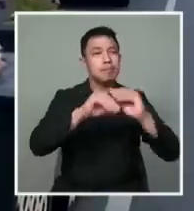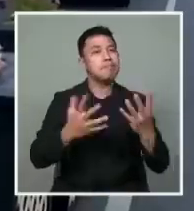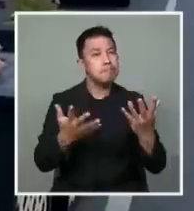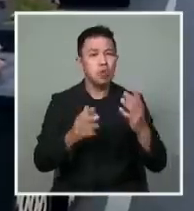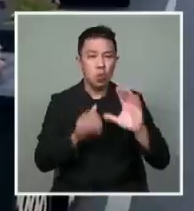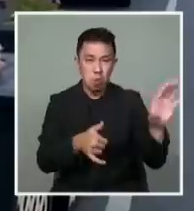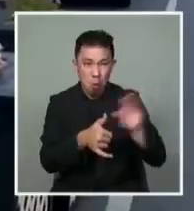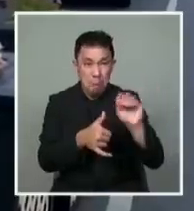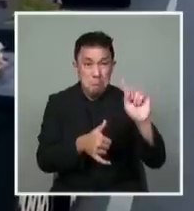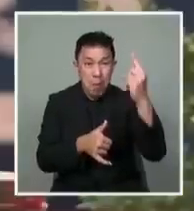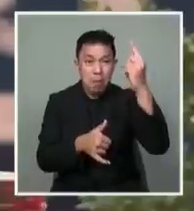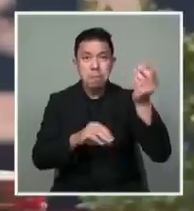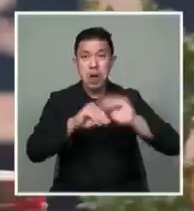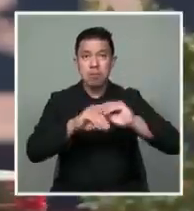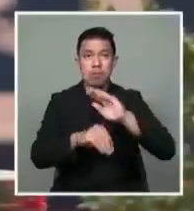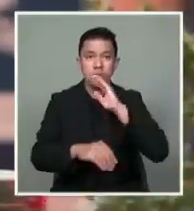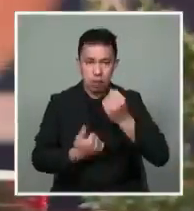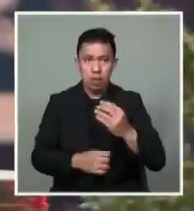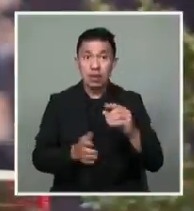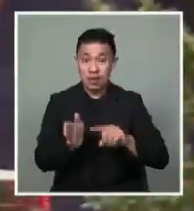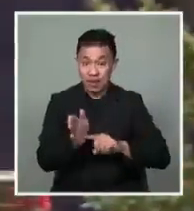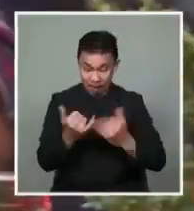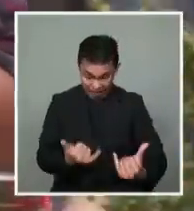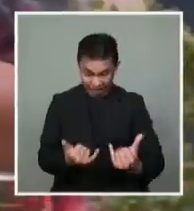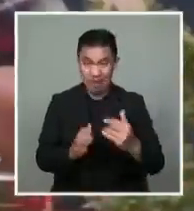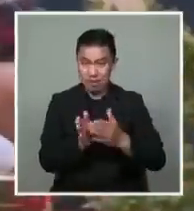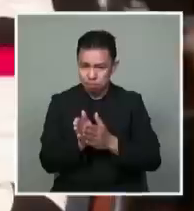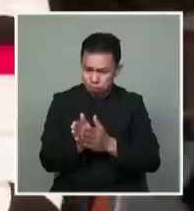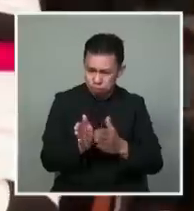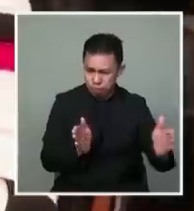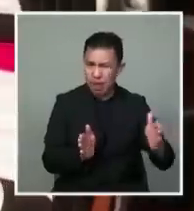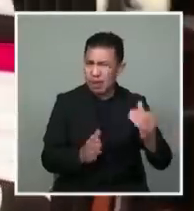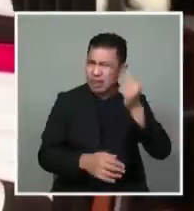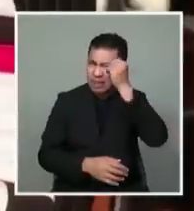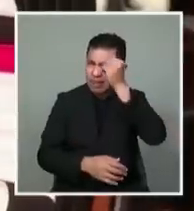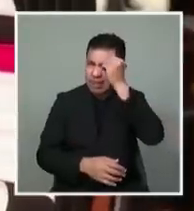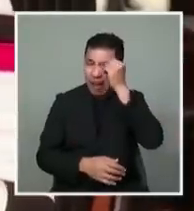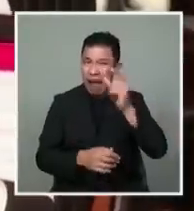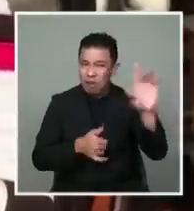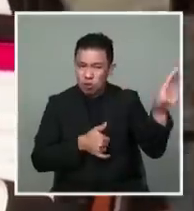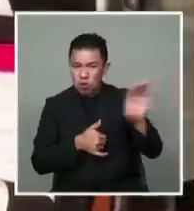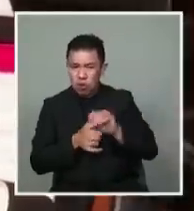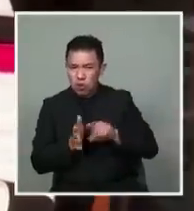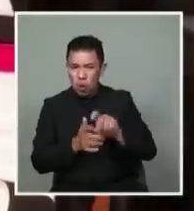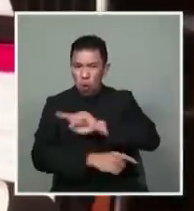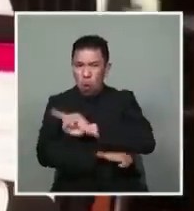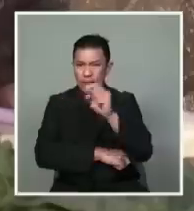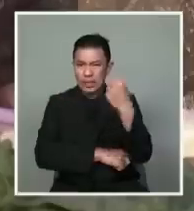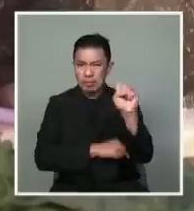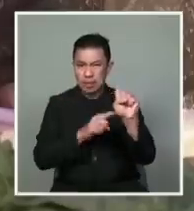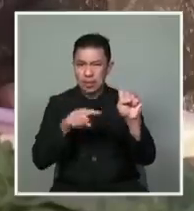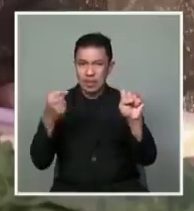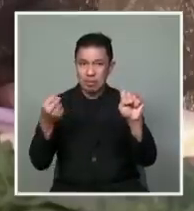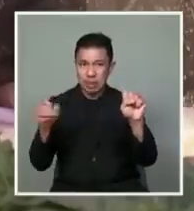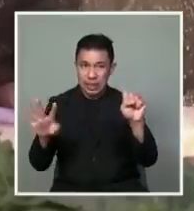นผู้ติดเชื้อที่เพิ่มมากขึ้นเพราะว่าถ้าเกิดเรานับดูหลังจากวันนี้ไปนะคะบวกกับระยะเวลาฟักตัวของเชื้อเนี่ยค่ะ 10-14 วันแล้ว